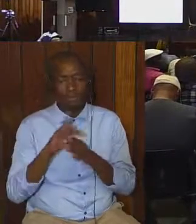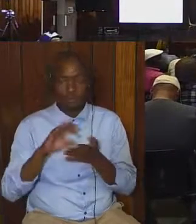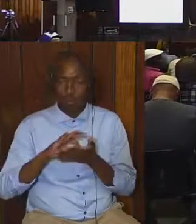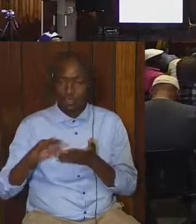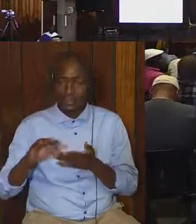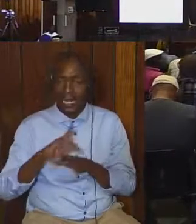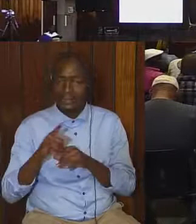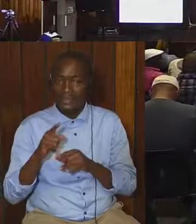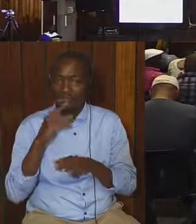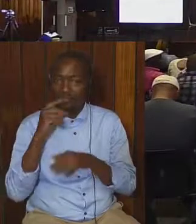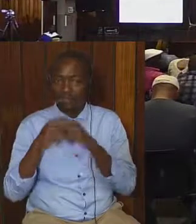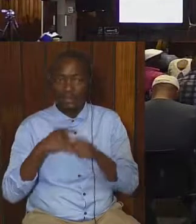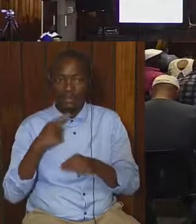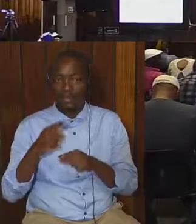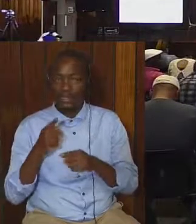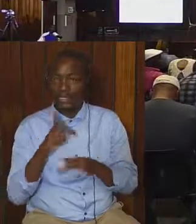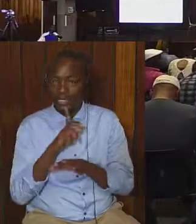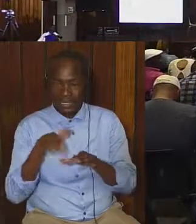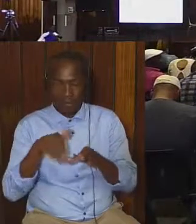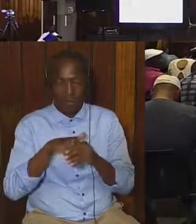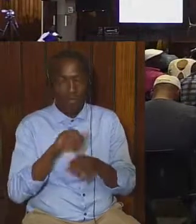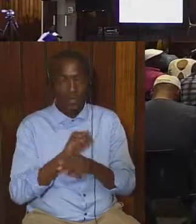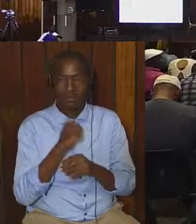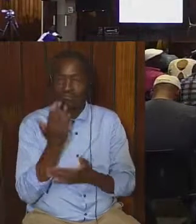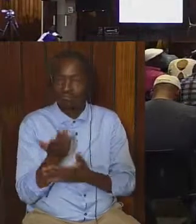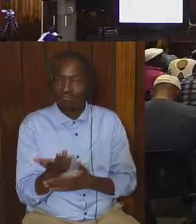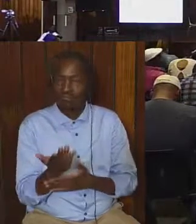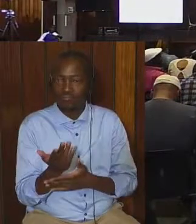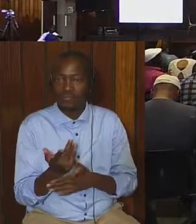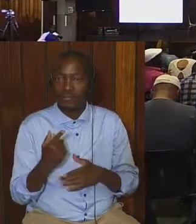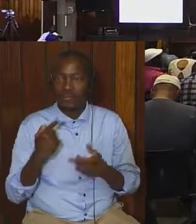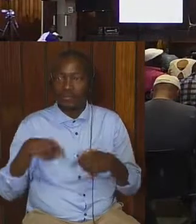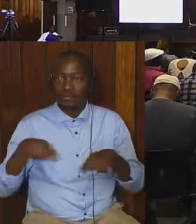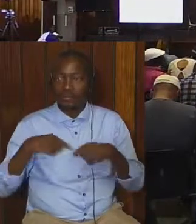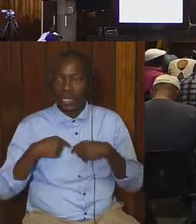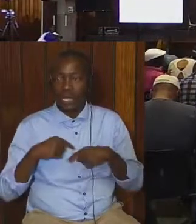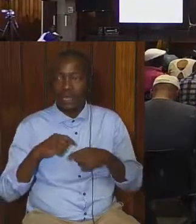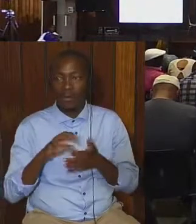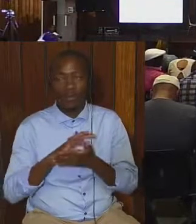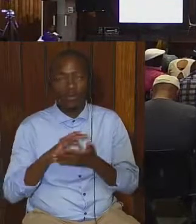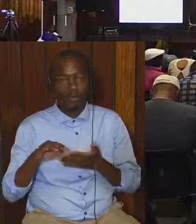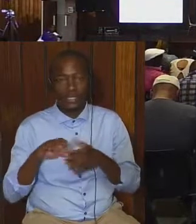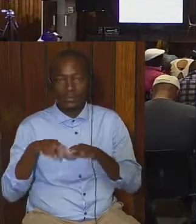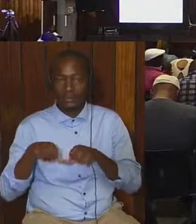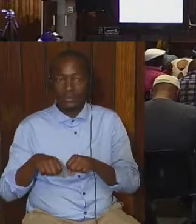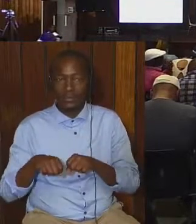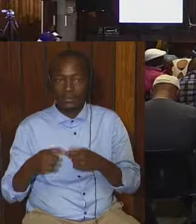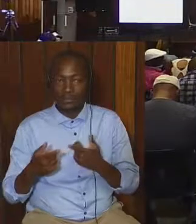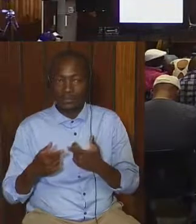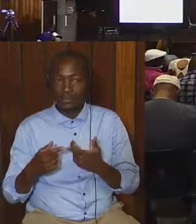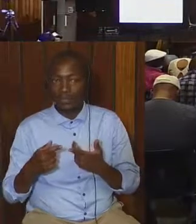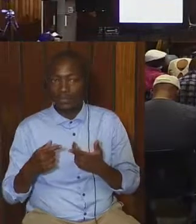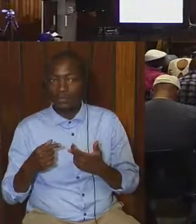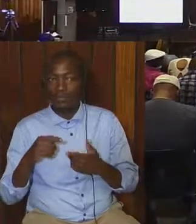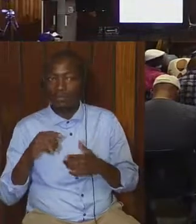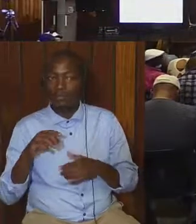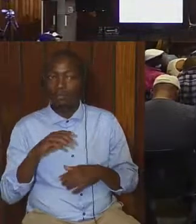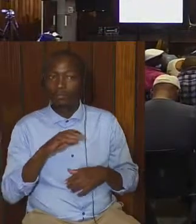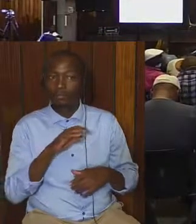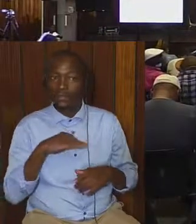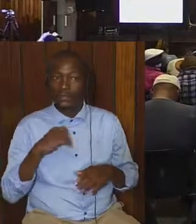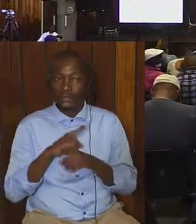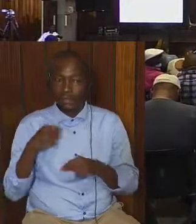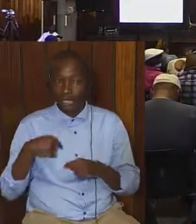ngoba yethu ayingenanga kuthenda yethu ibambe nguminister. Namhlanje before ngiphuma la ngizolala la ngeholweni. Ngibaba